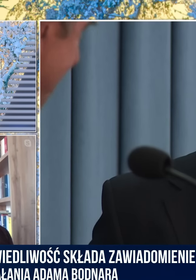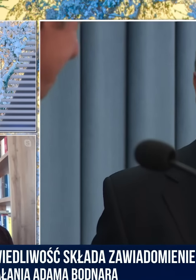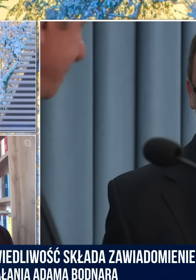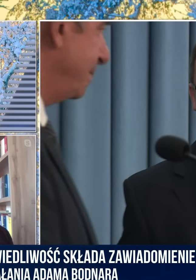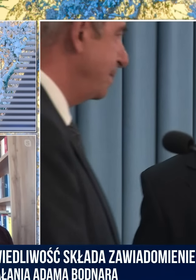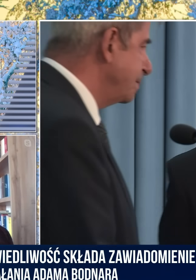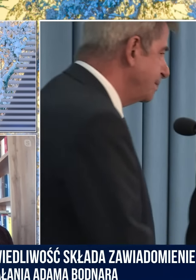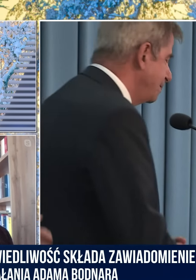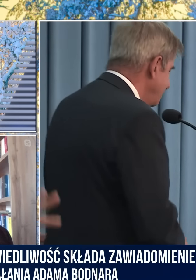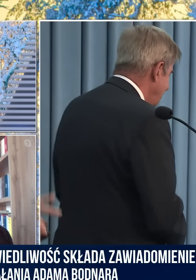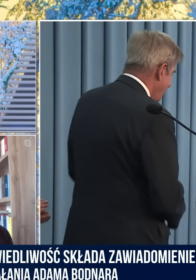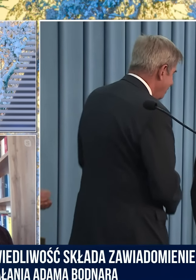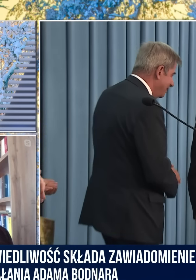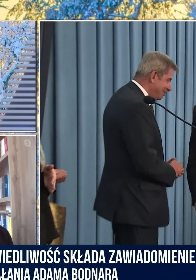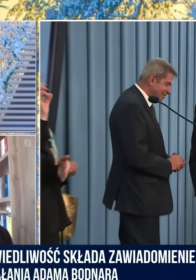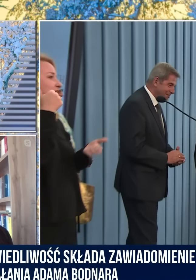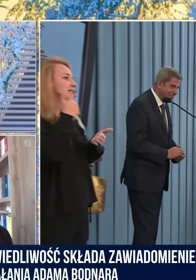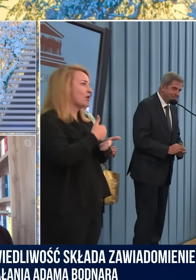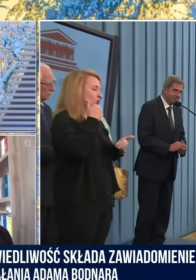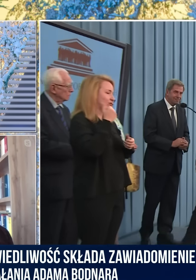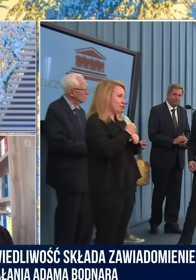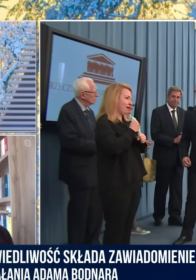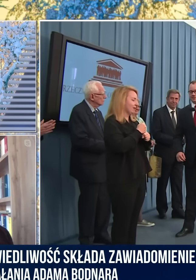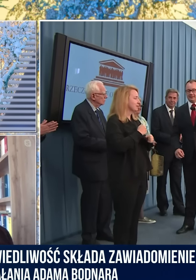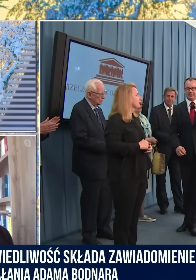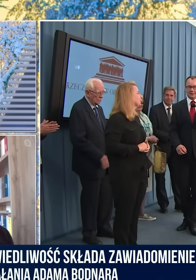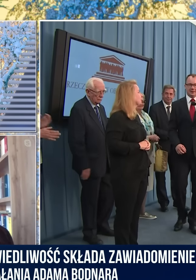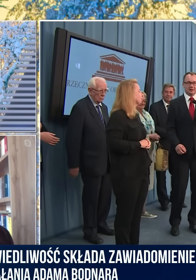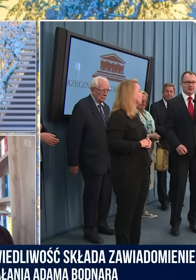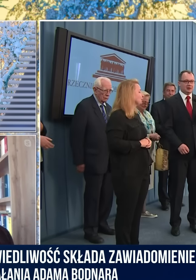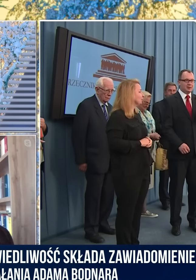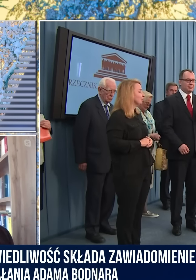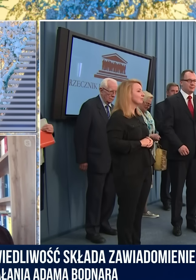nadzieja koalicji 13 grudnia, że faktycznie PiS uda się